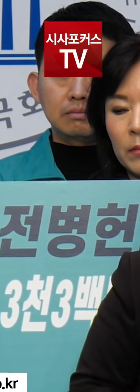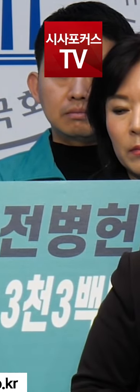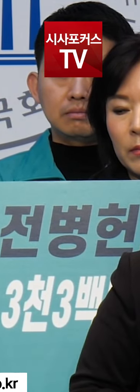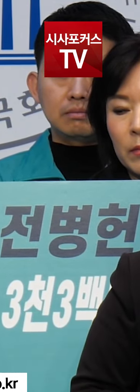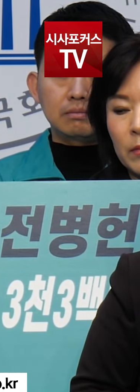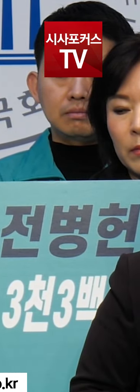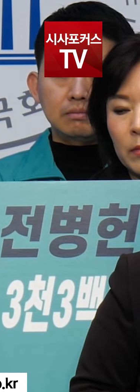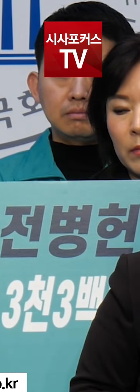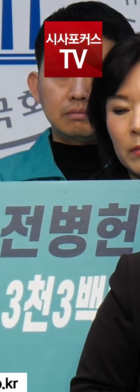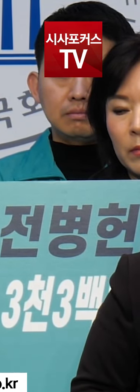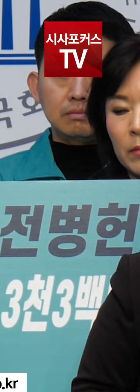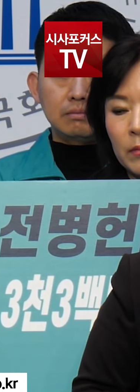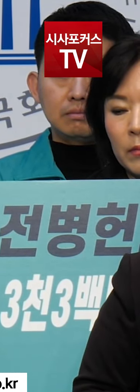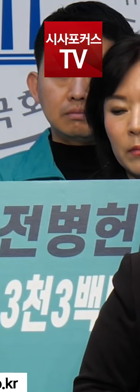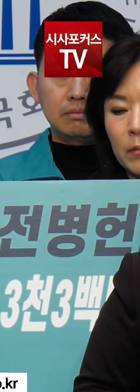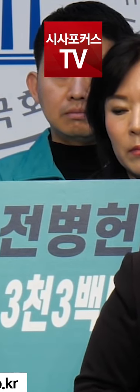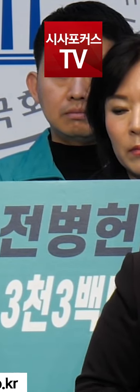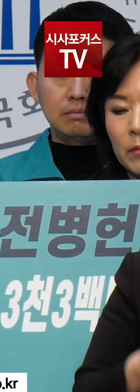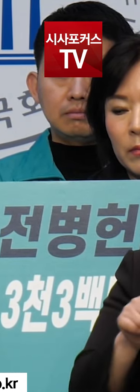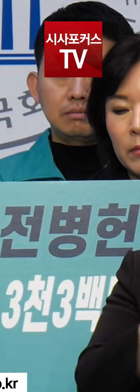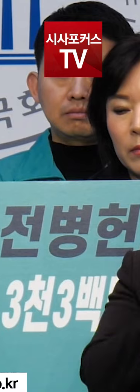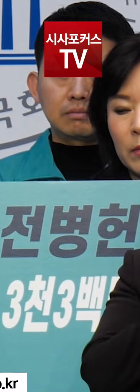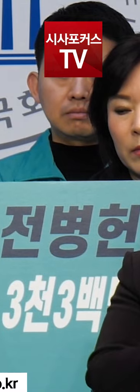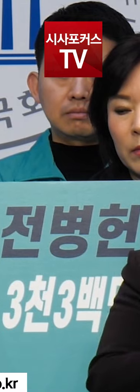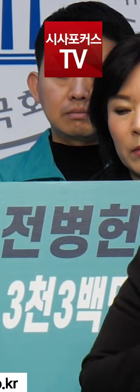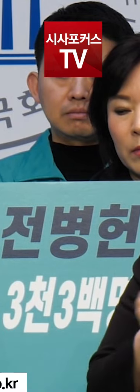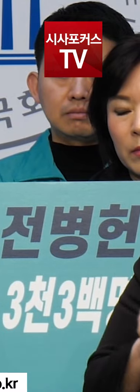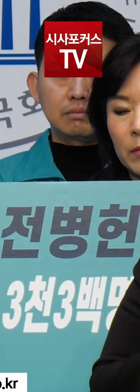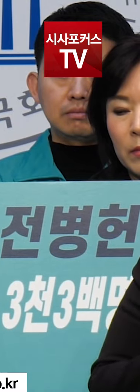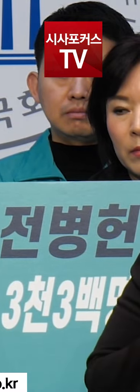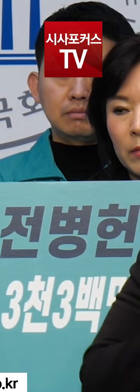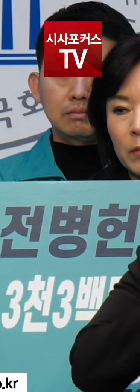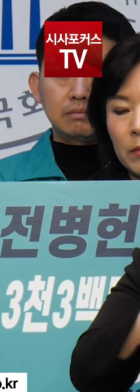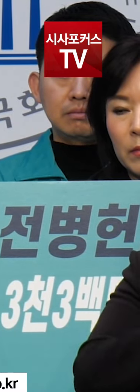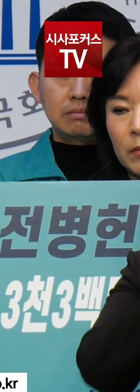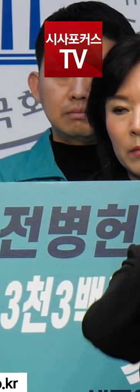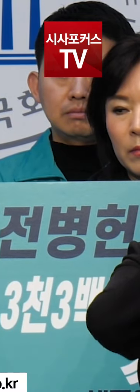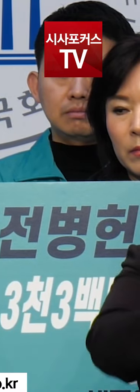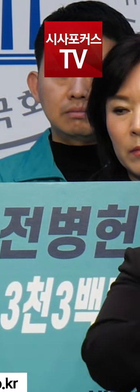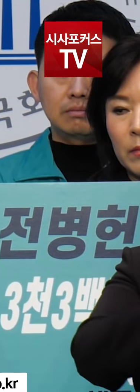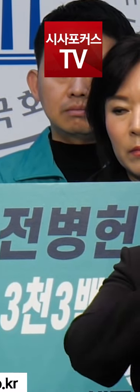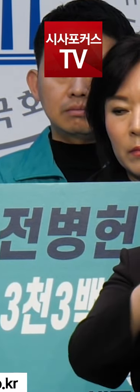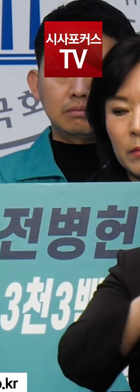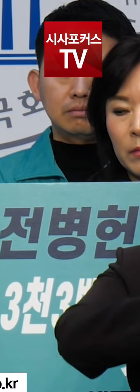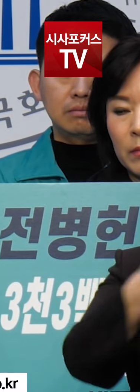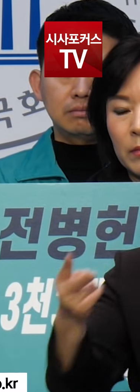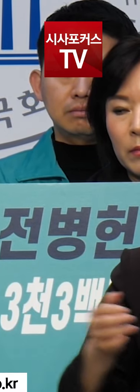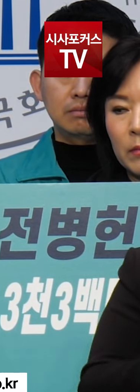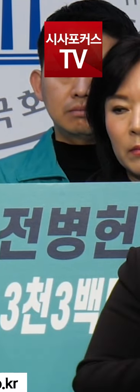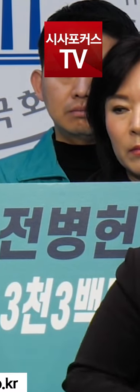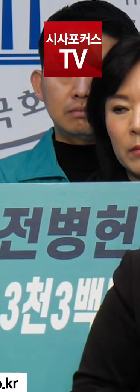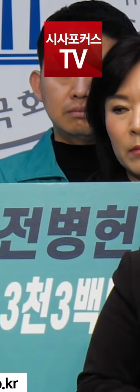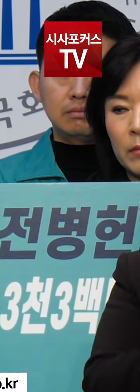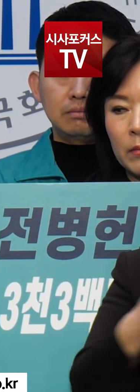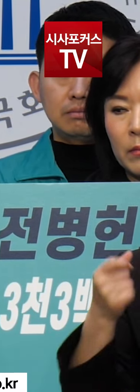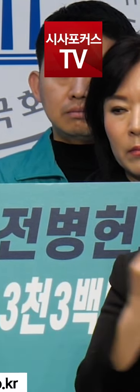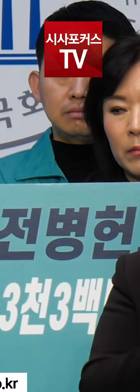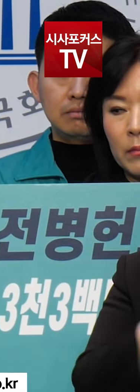1인 정당, 나치식 독재 정당으로 전락했습니다. 다양성은